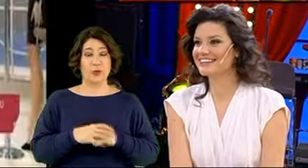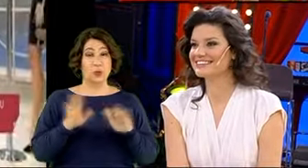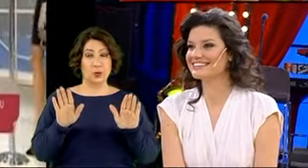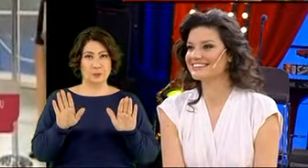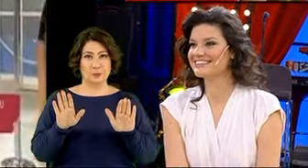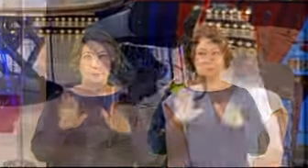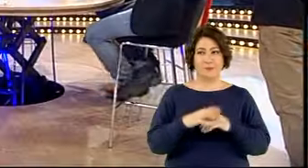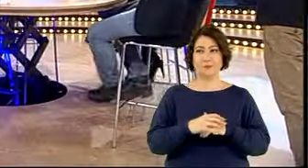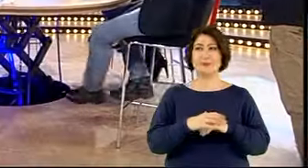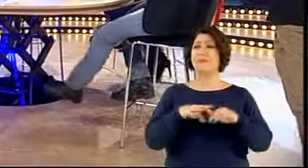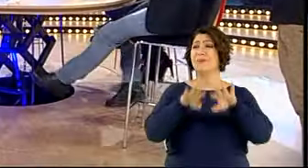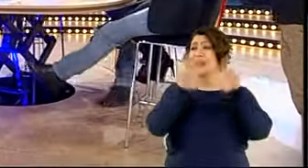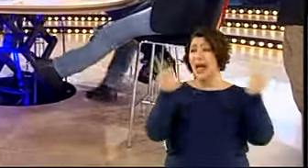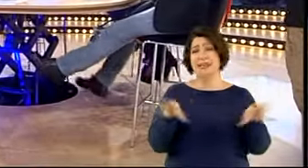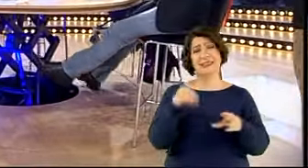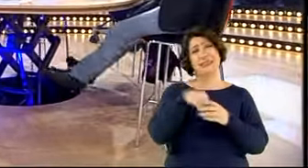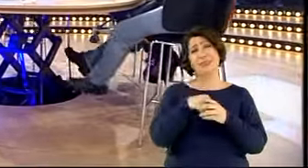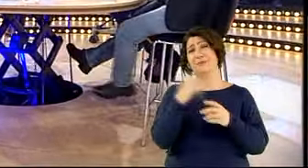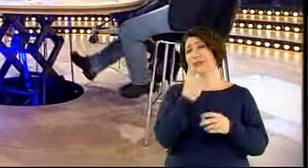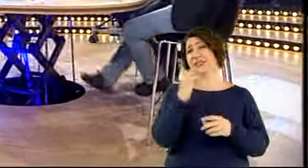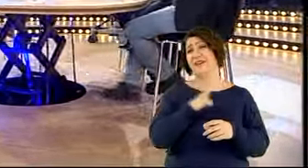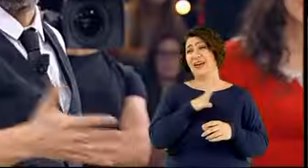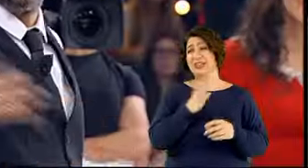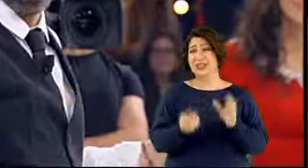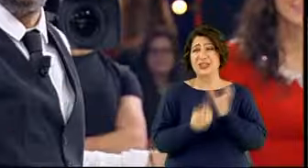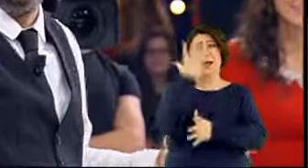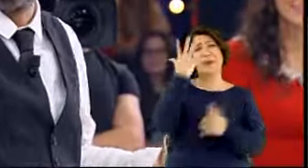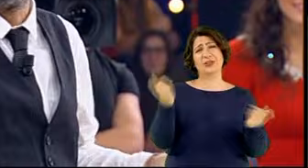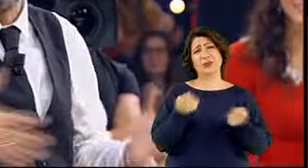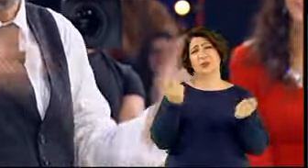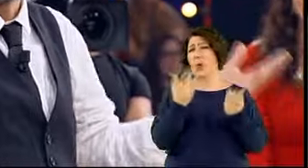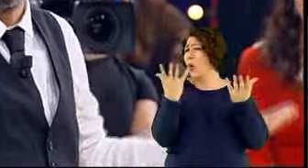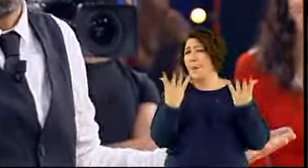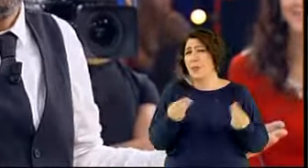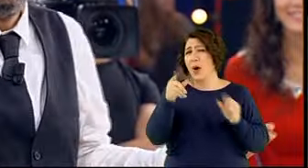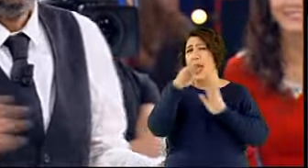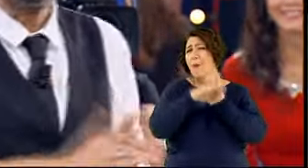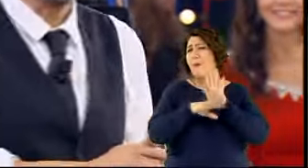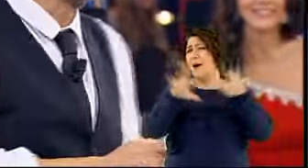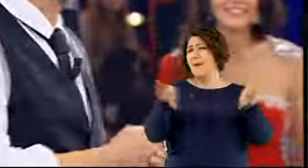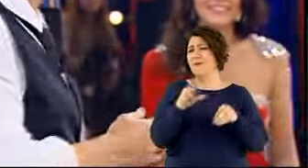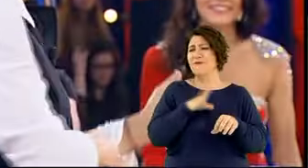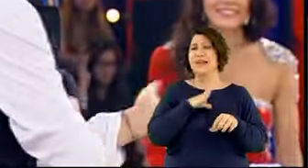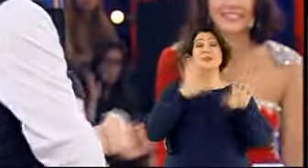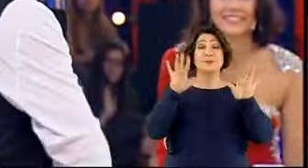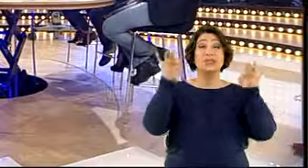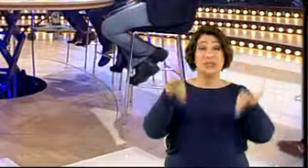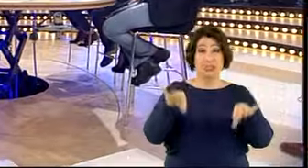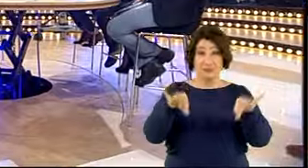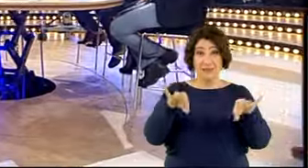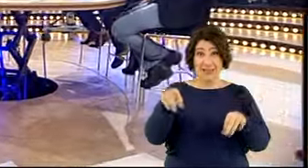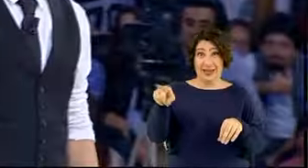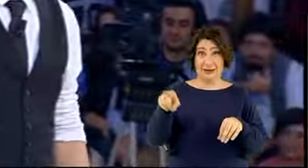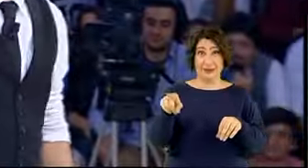Dön. Öyle. Herkesin içinde var bir şeyler. Çıkarmaya çalışıyor. Evet olabilir. Bunu her programda söylüyorum.